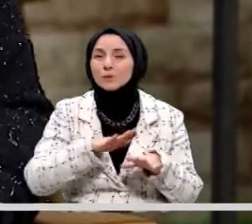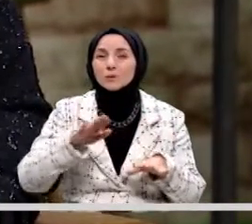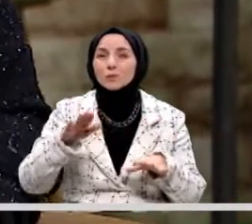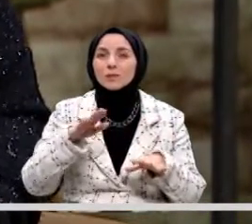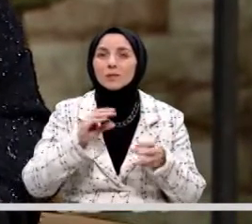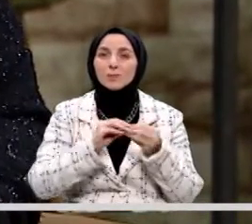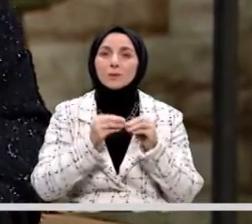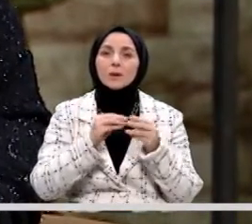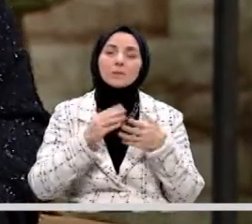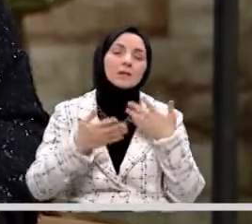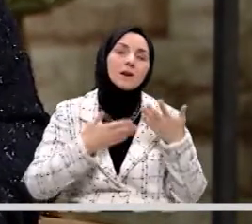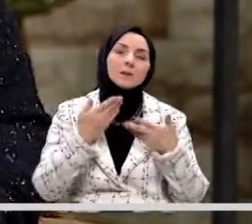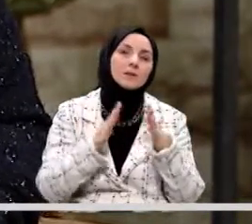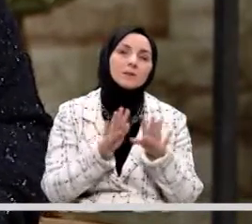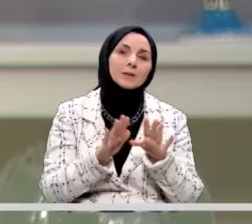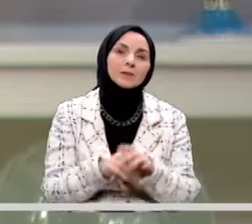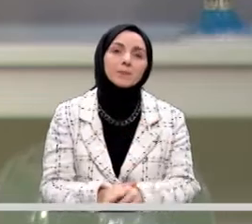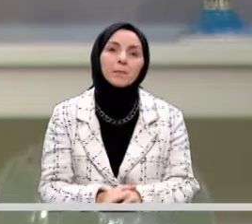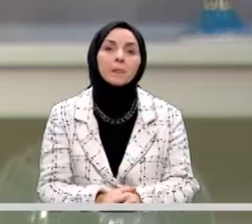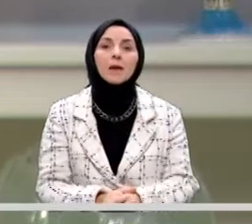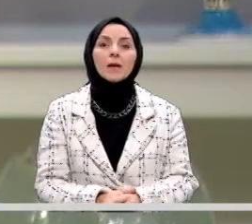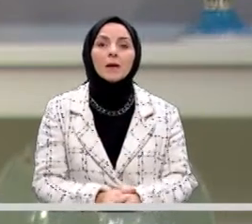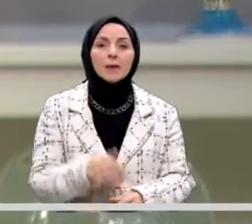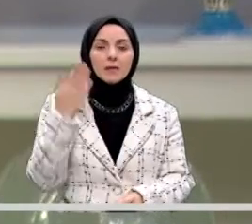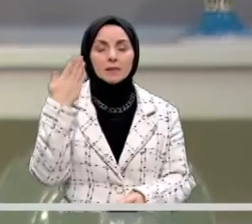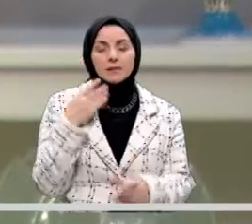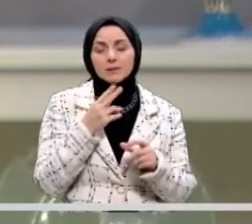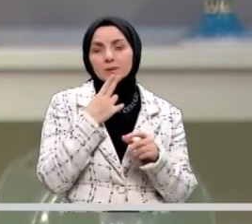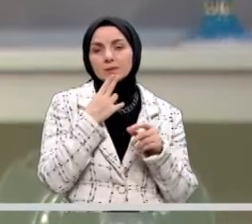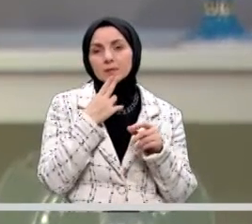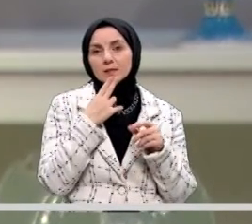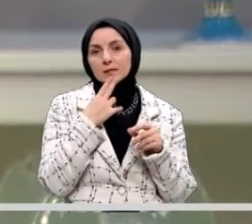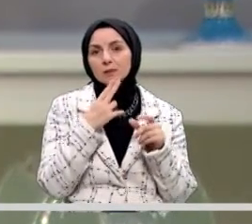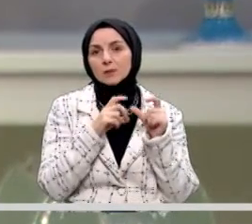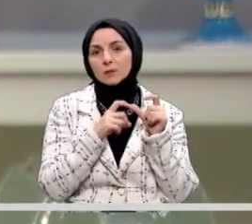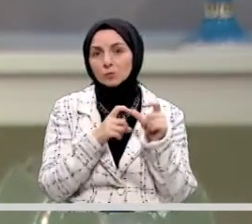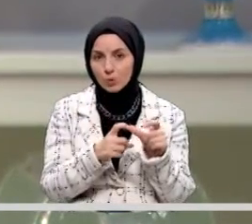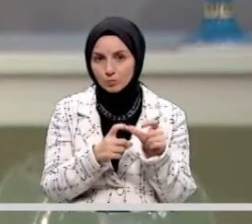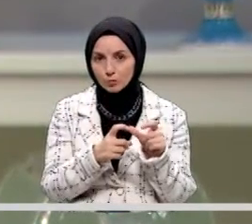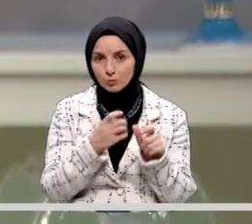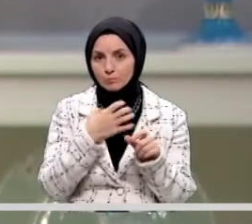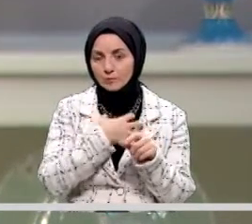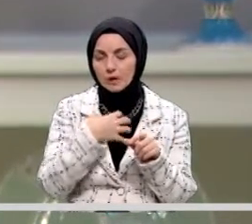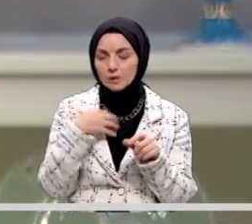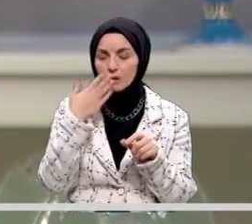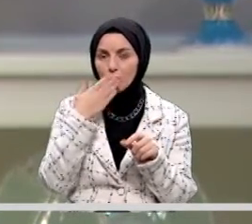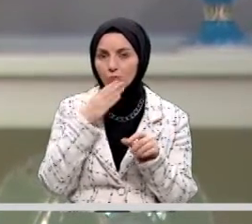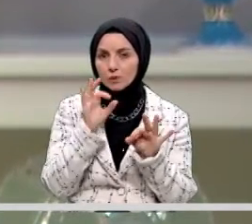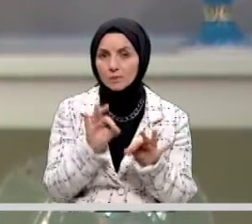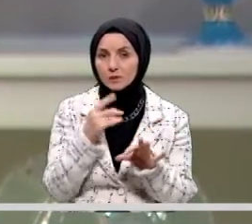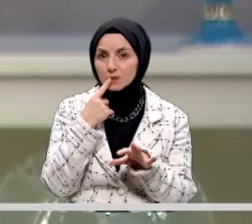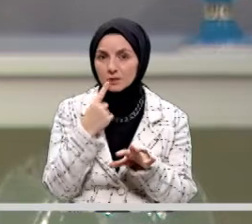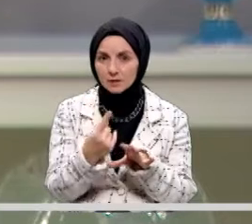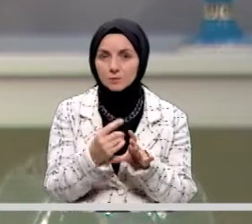çocuğa anlatmasın Eğer böyle bir durum varsa Peki hocam izleyicimiz kızı hakkında sormuş yaşını vermemiş Ama yok Anaokuluna başladı demiş tahmin edebilirsiniz